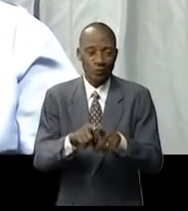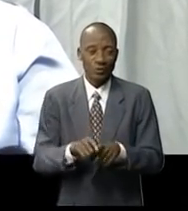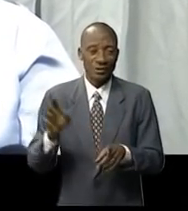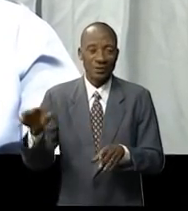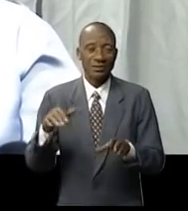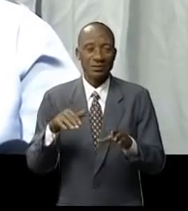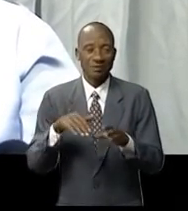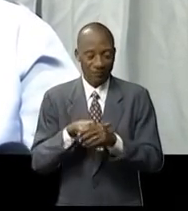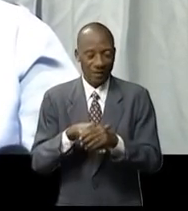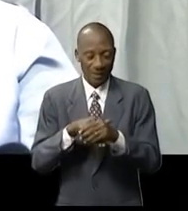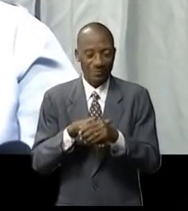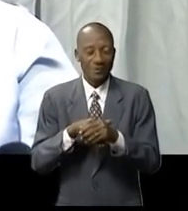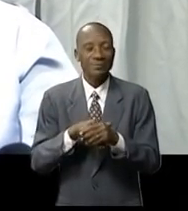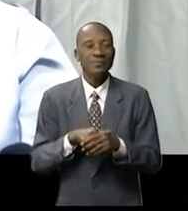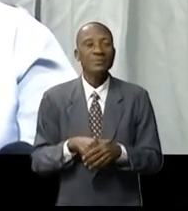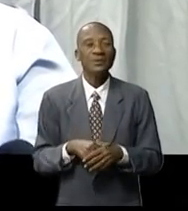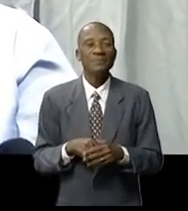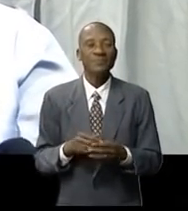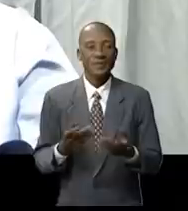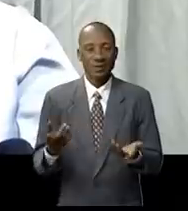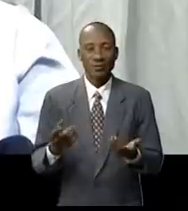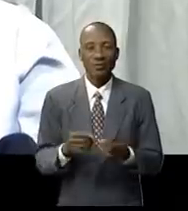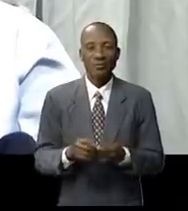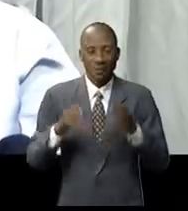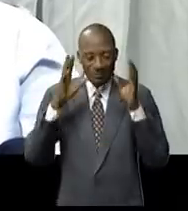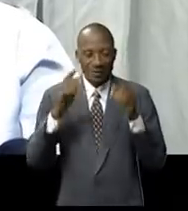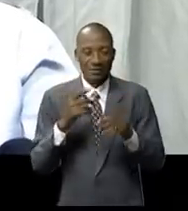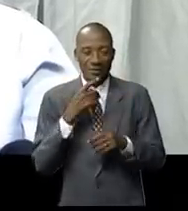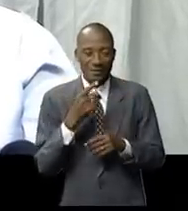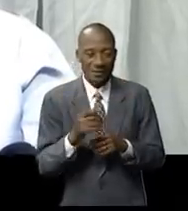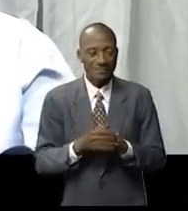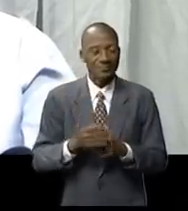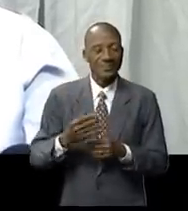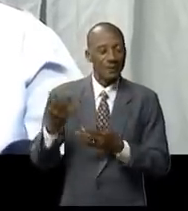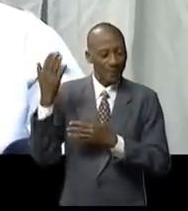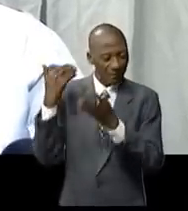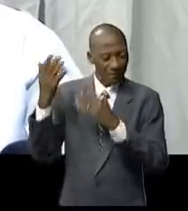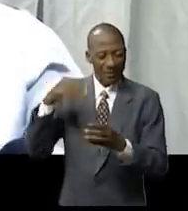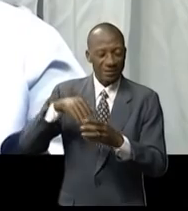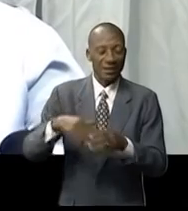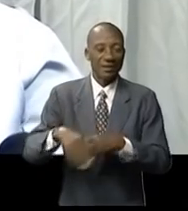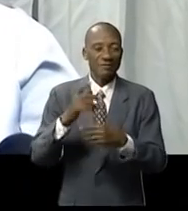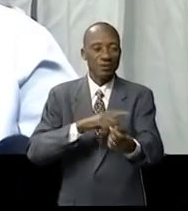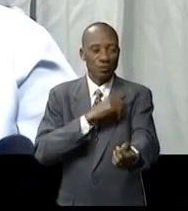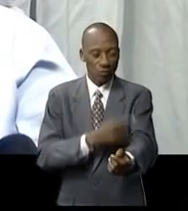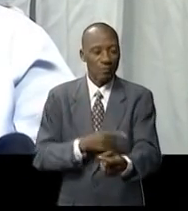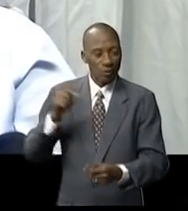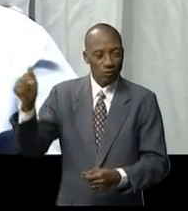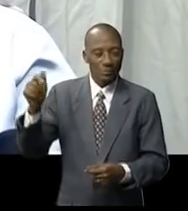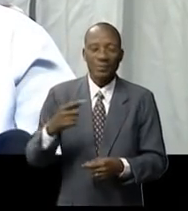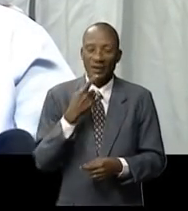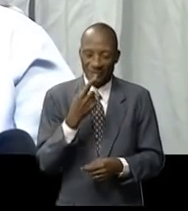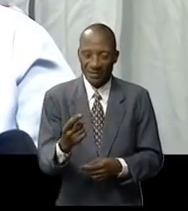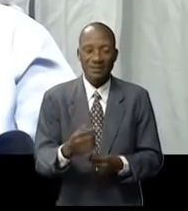cet acte, je confirme ce que j'avais dit il y a quelques semaines à Goma, que le moment venu, j'allais le faire